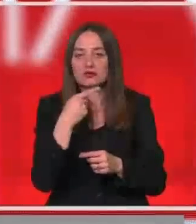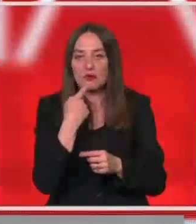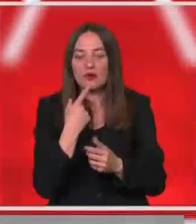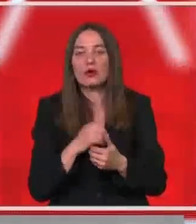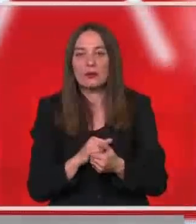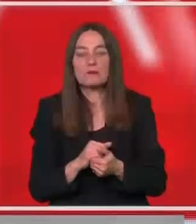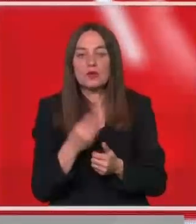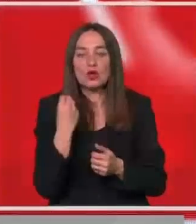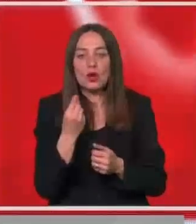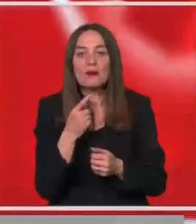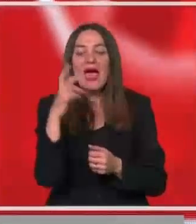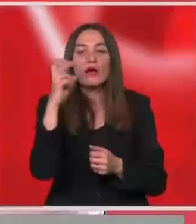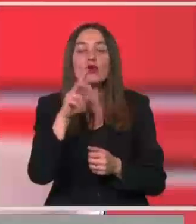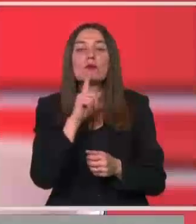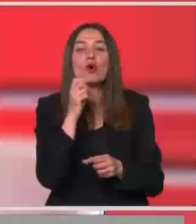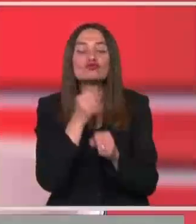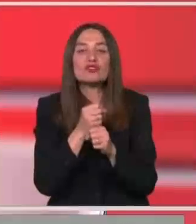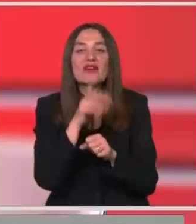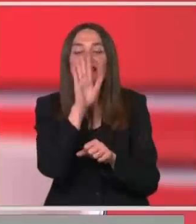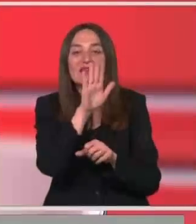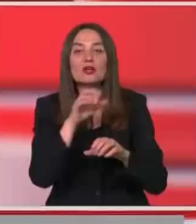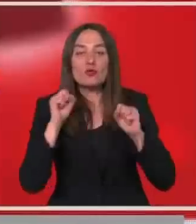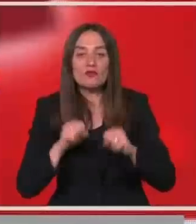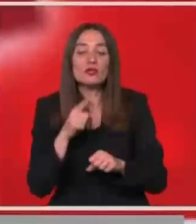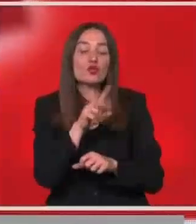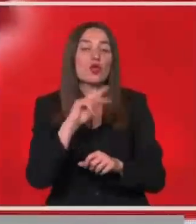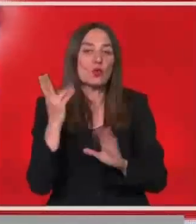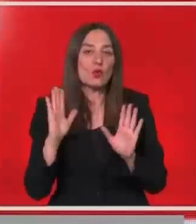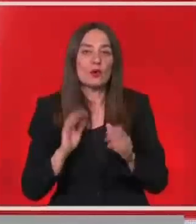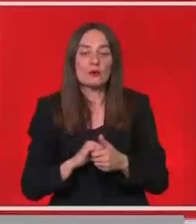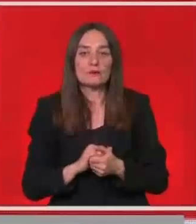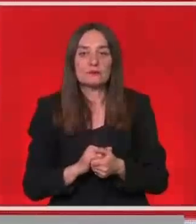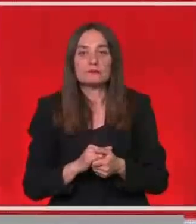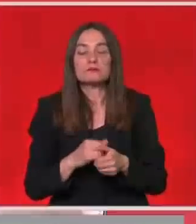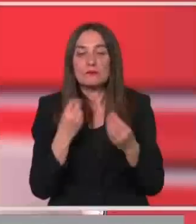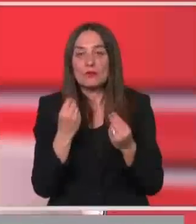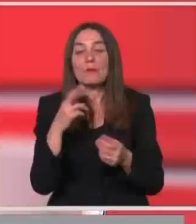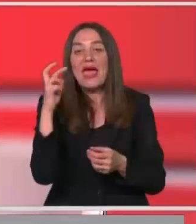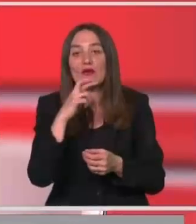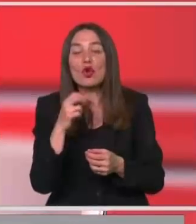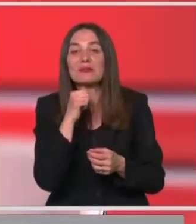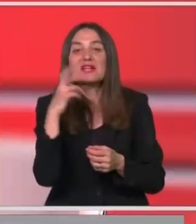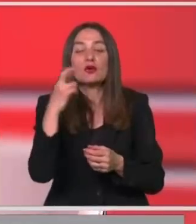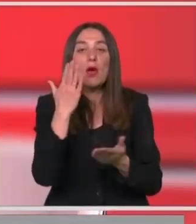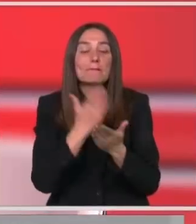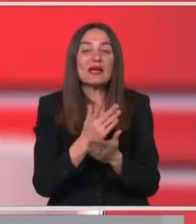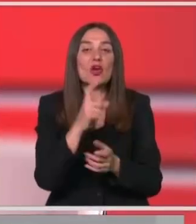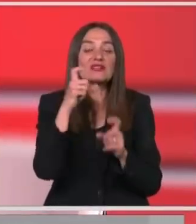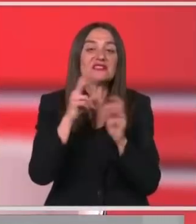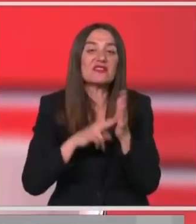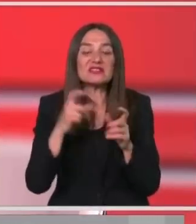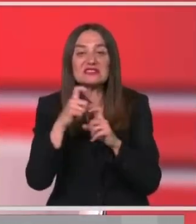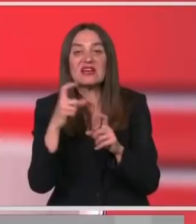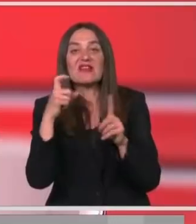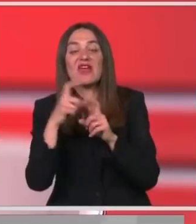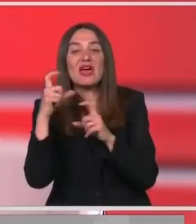Dobro, ekonomisti koji su činili tadašnju vlast. To je drugo. Dobro, pa dobro, pa ekonomista je ekonomista, da li bio u SNS, u DS-u, u bilo kojoj stranci.